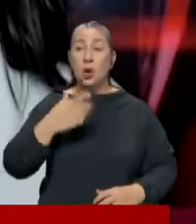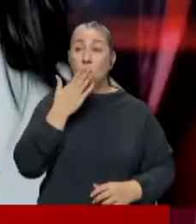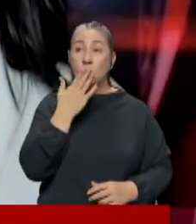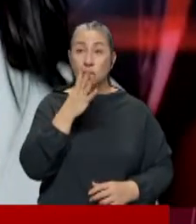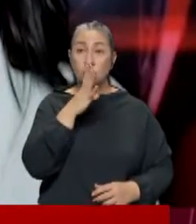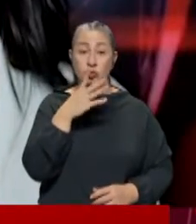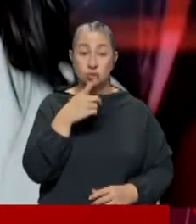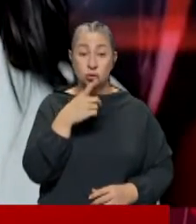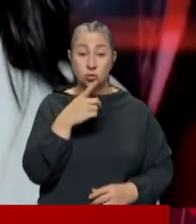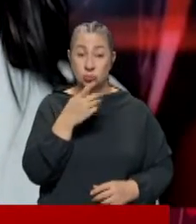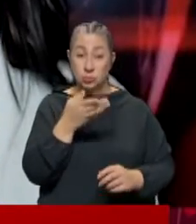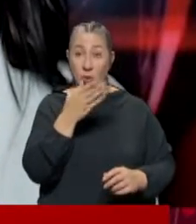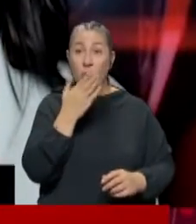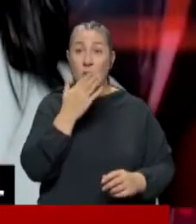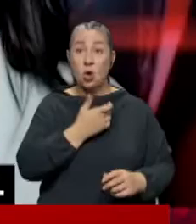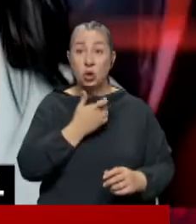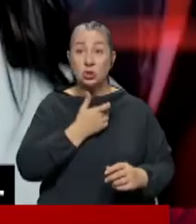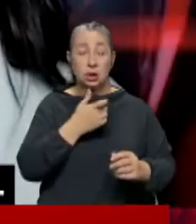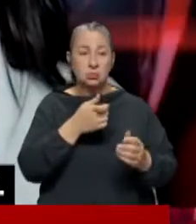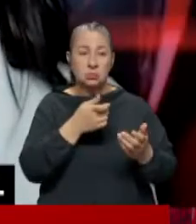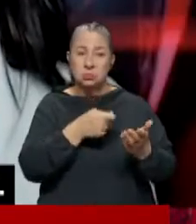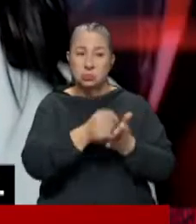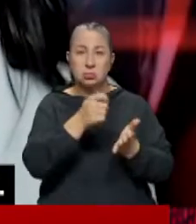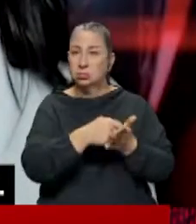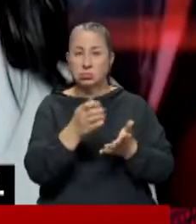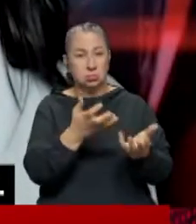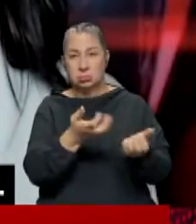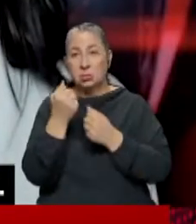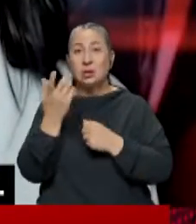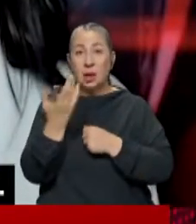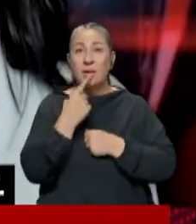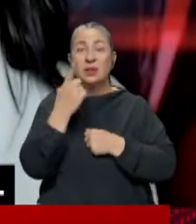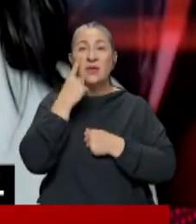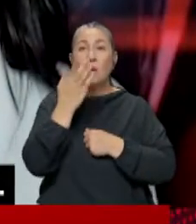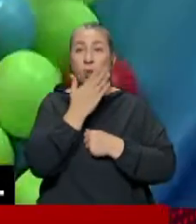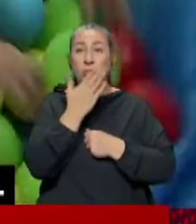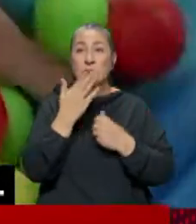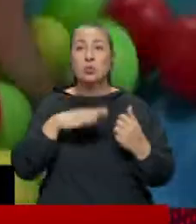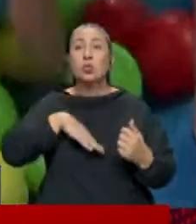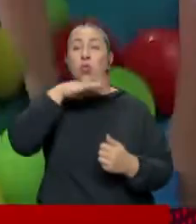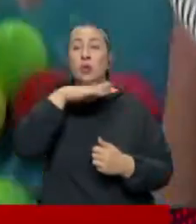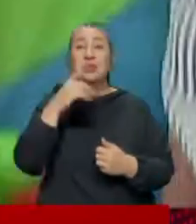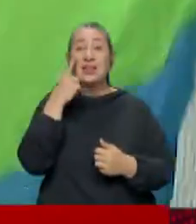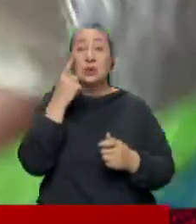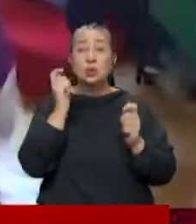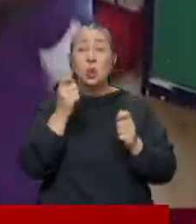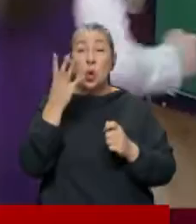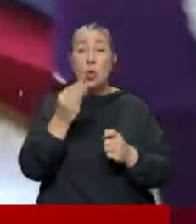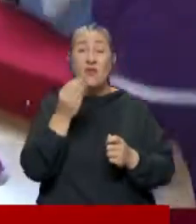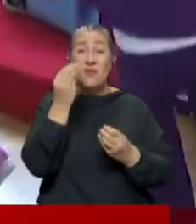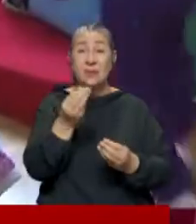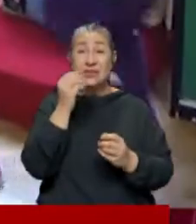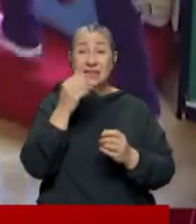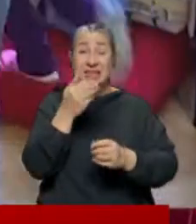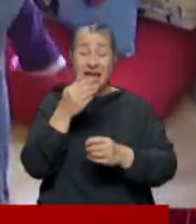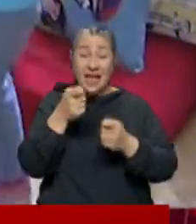okullardan 400 binin üzerinde öğrenci kaydını sildirdi. Bu da demek oluyor ki devlet okullarında şu anda yer yok. Devletin zorunlu olarak vermesi gereken